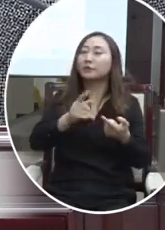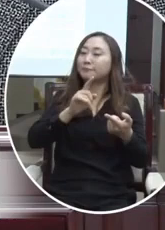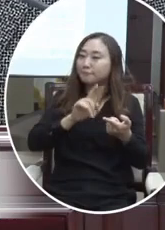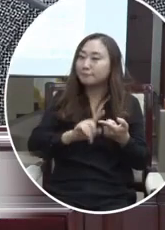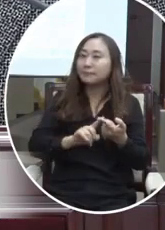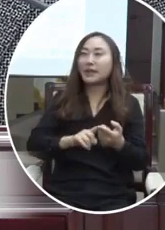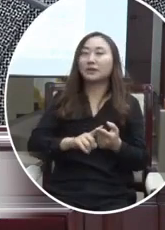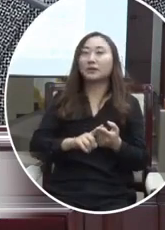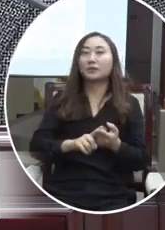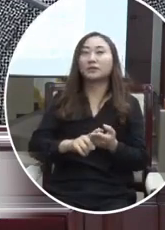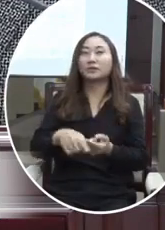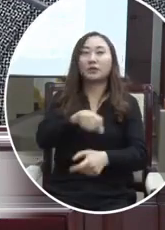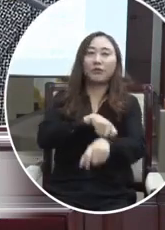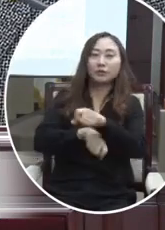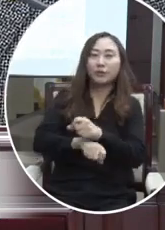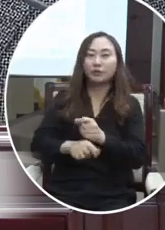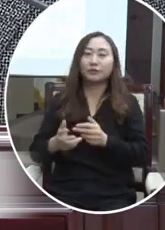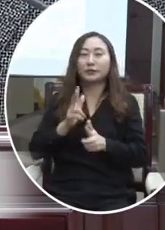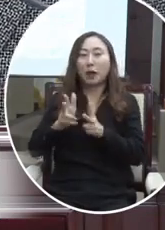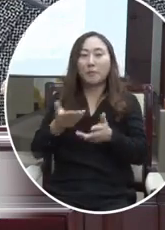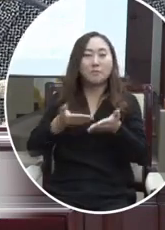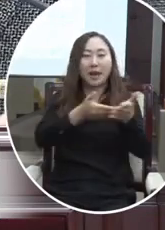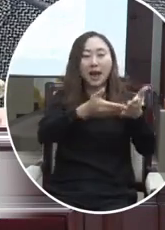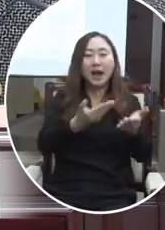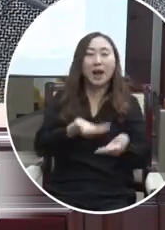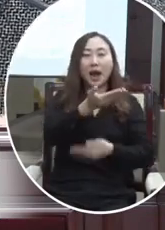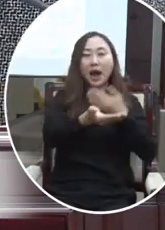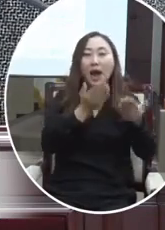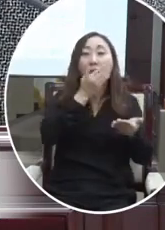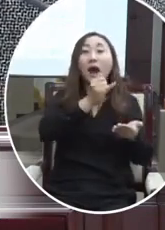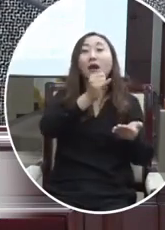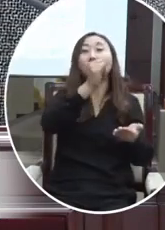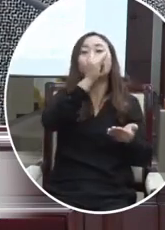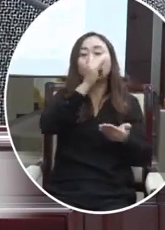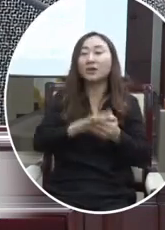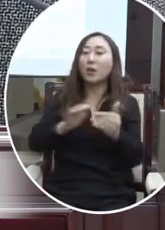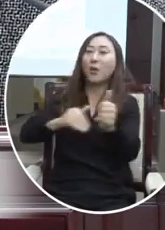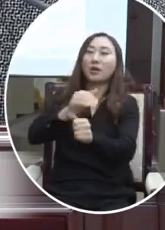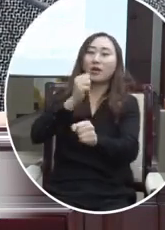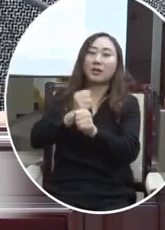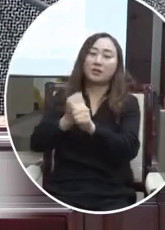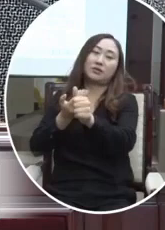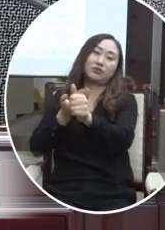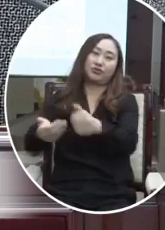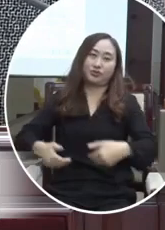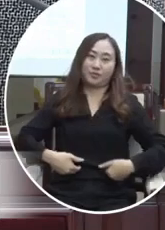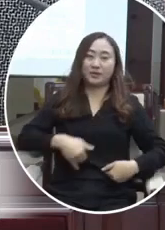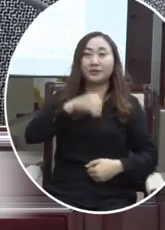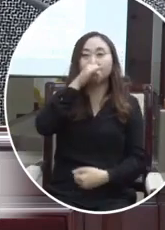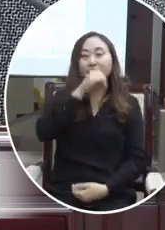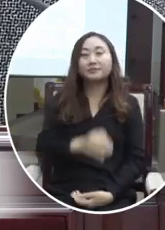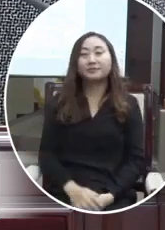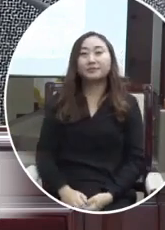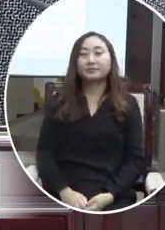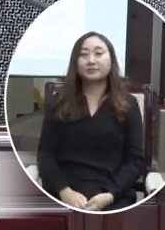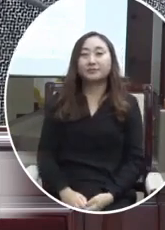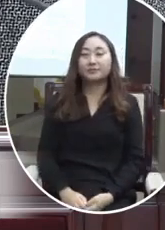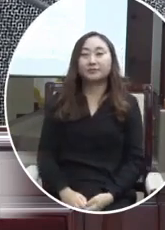부분들이 탄소중립 추진단이 적극적으로 공모할 수 있도록 그런 환경을 저희 자치구가 만들어가는 것이 필요하다